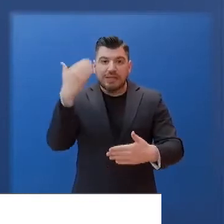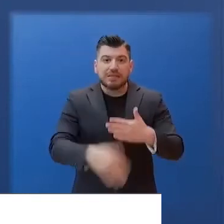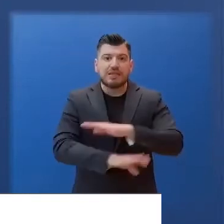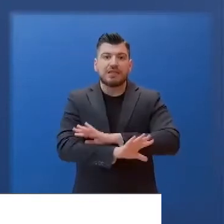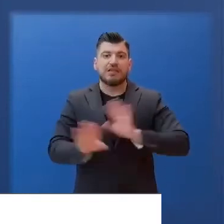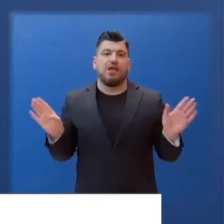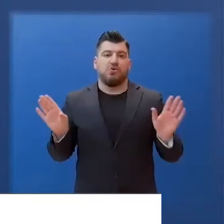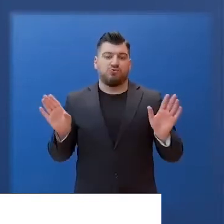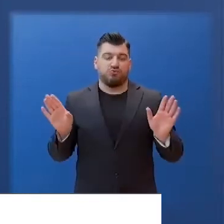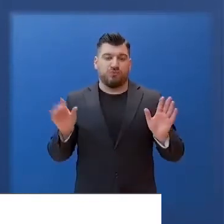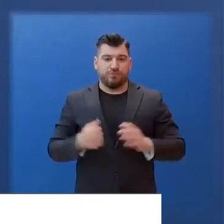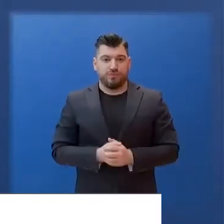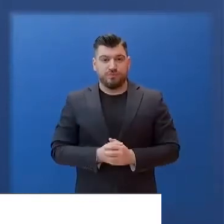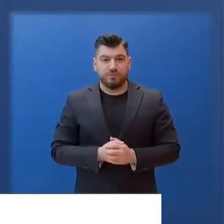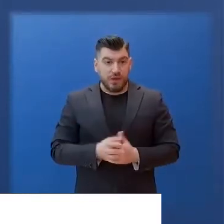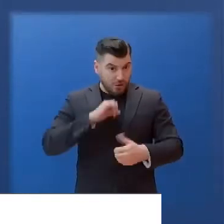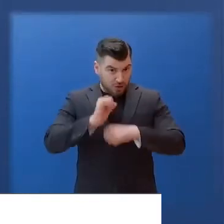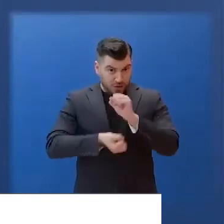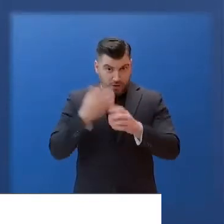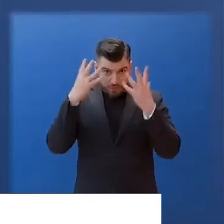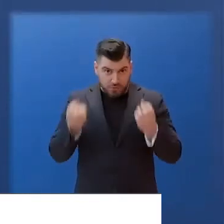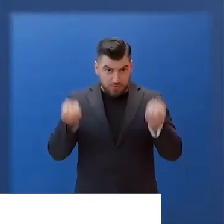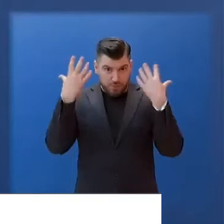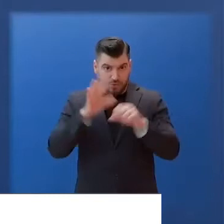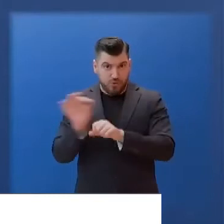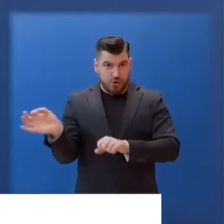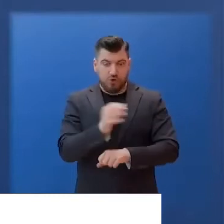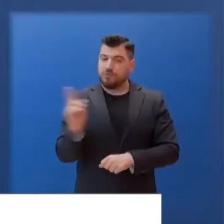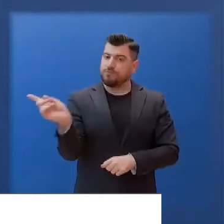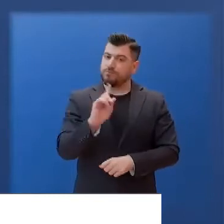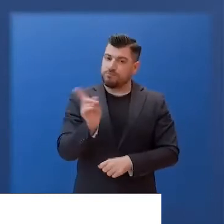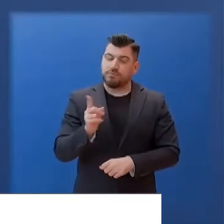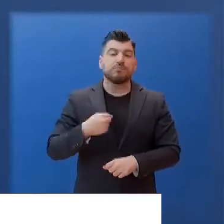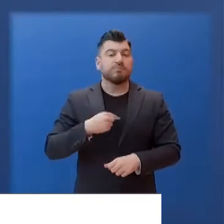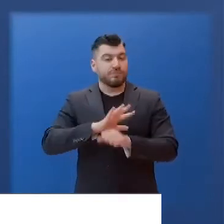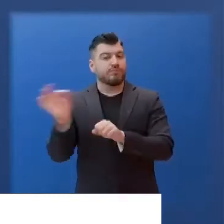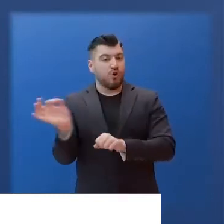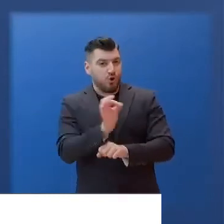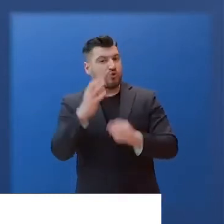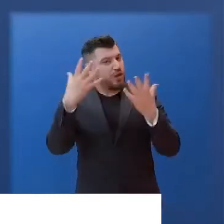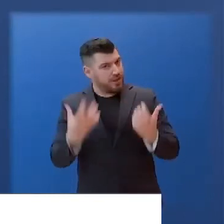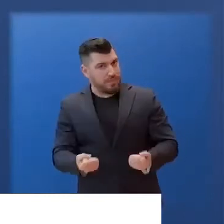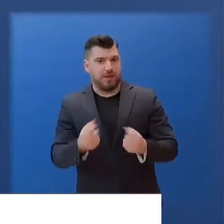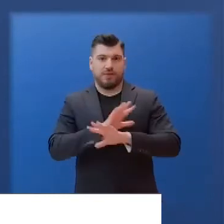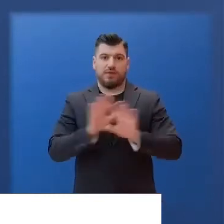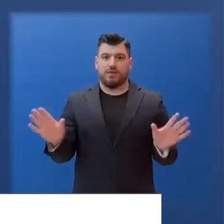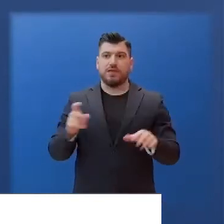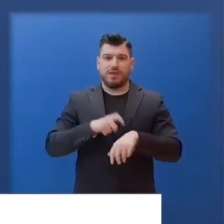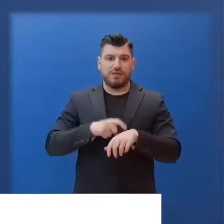της προσπάθειας. Δεν τελειώσαμε με την πανδημία. Δεν ξεχνάμε ότι ο ιός παραμένει ανάμεσά μας και